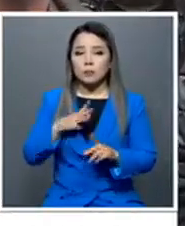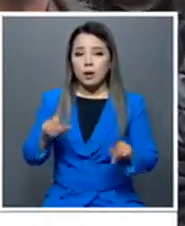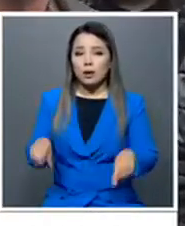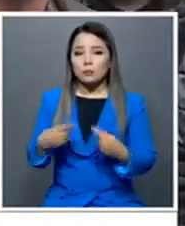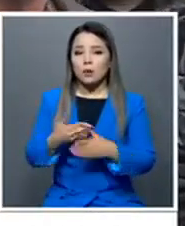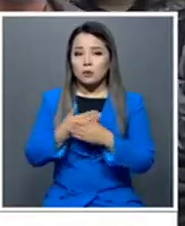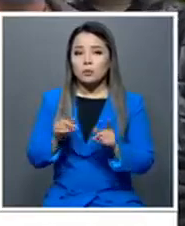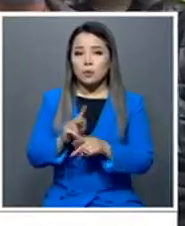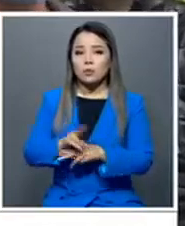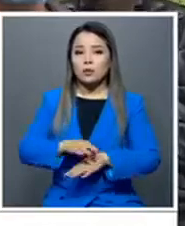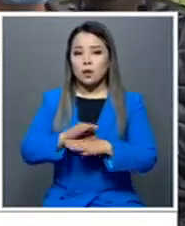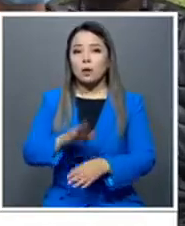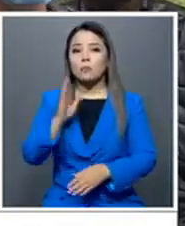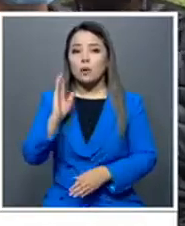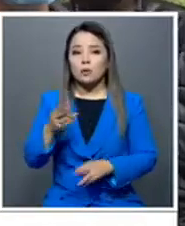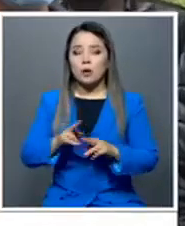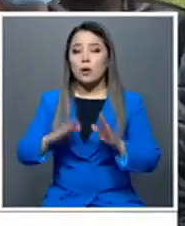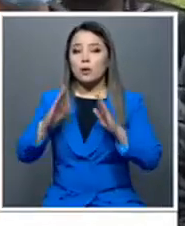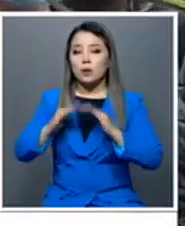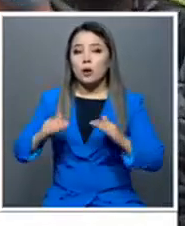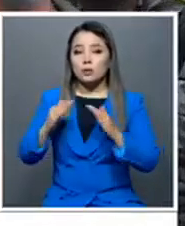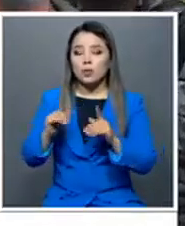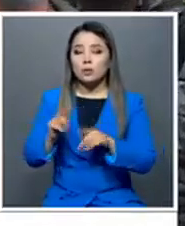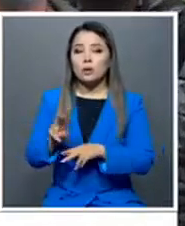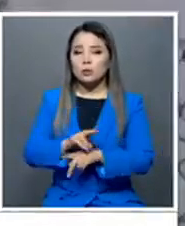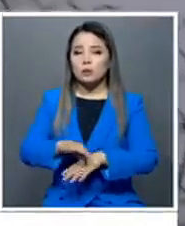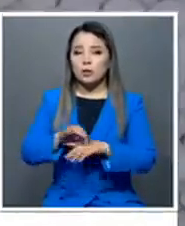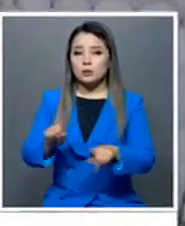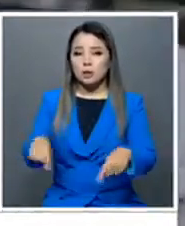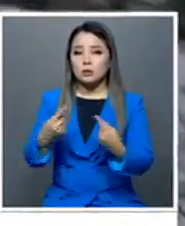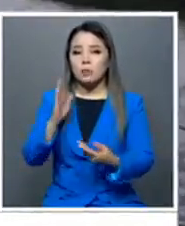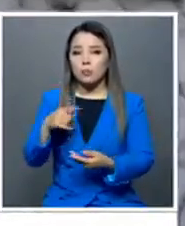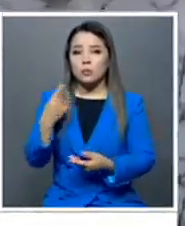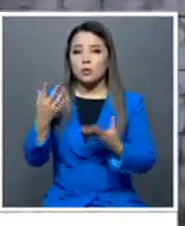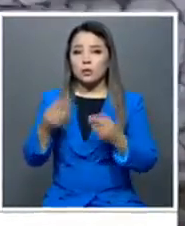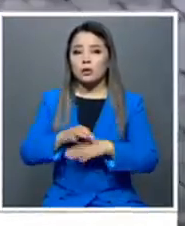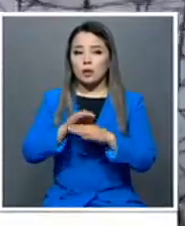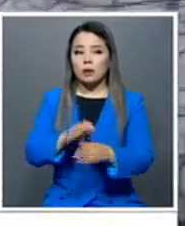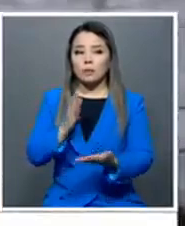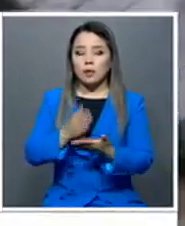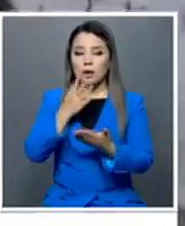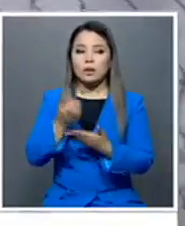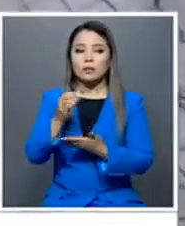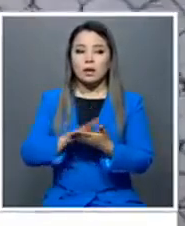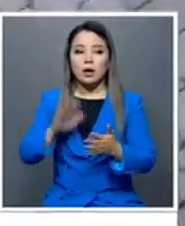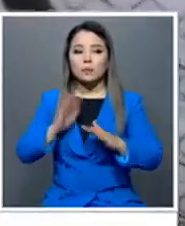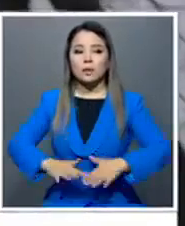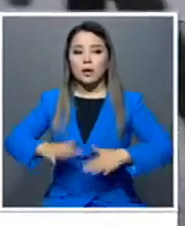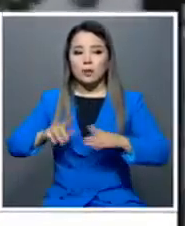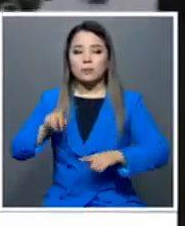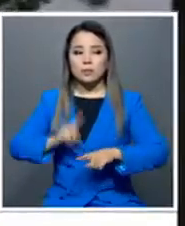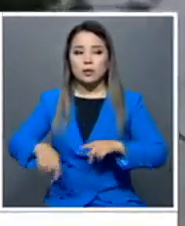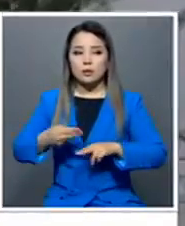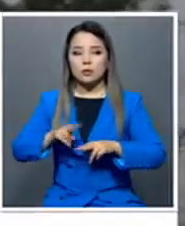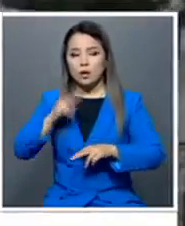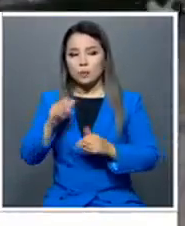келтіруге көмектесеміз. Құлаған үйлер болса, бірен саран орнында тұрғызып береміз. Бәрі бір күнде. Таудан еңіске қарай арқыраған судың екпінінен